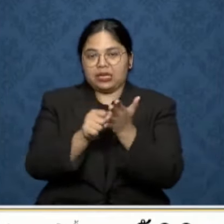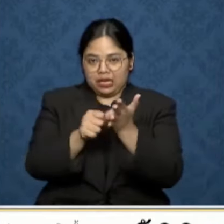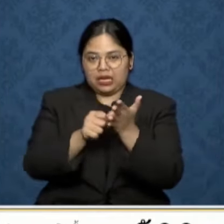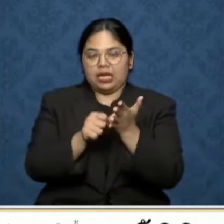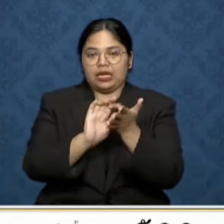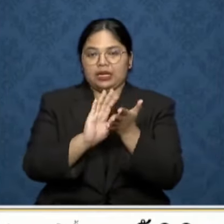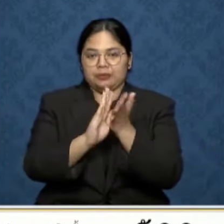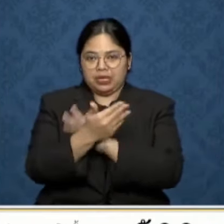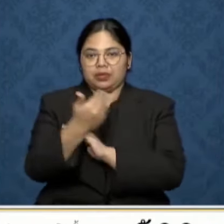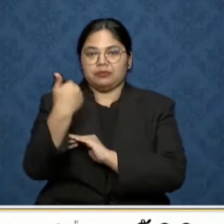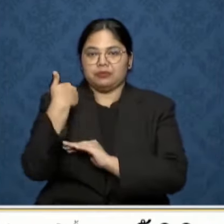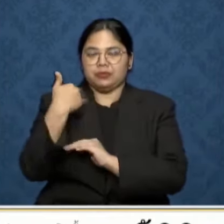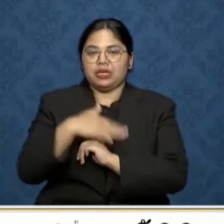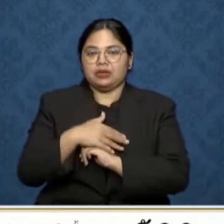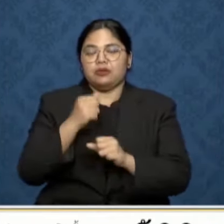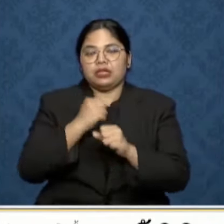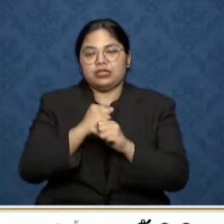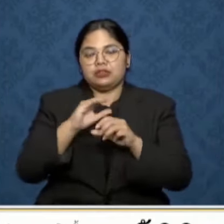ฎ